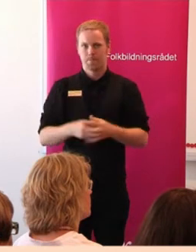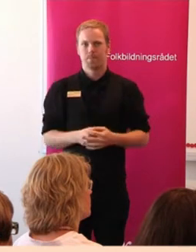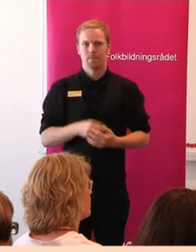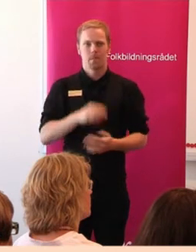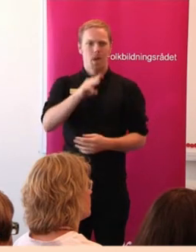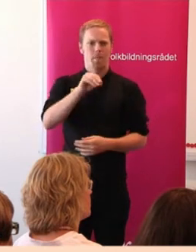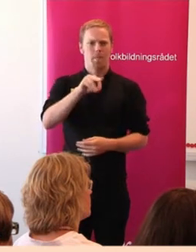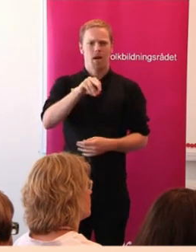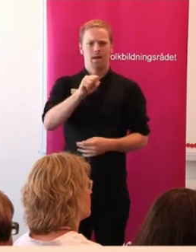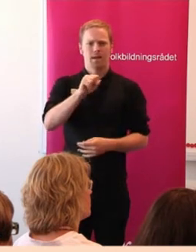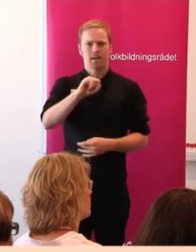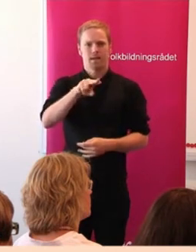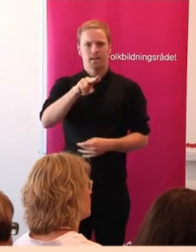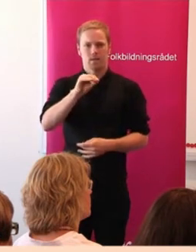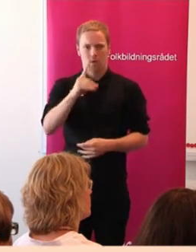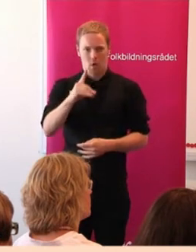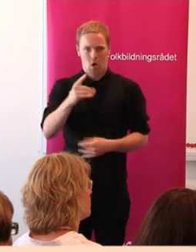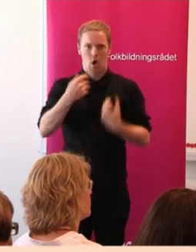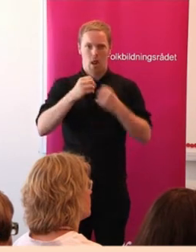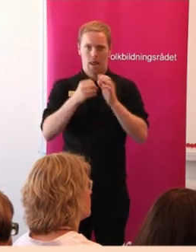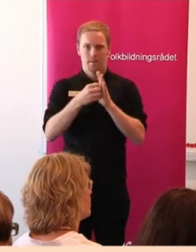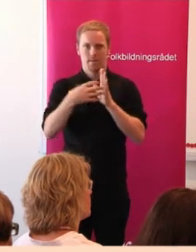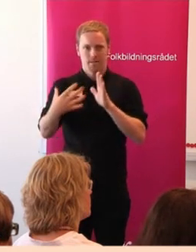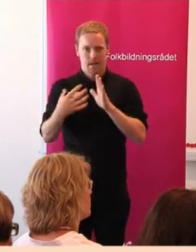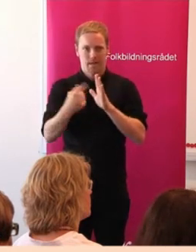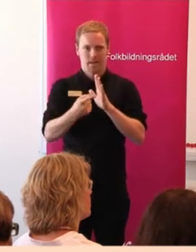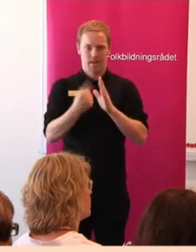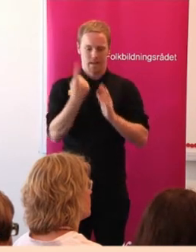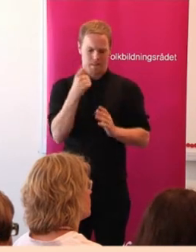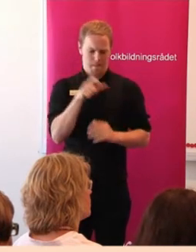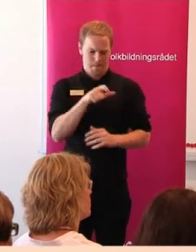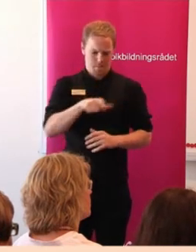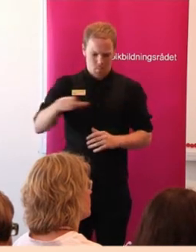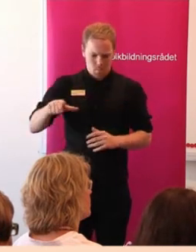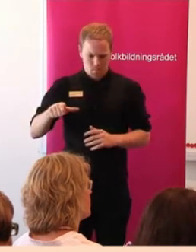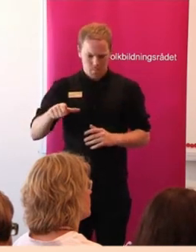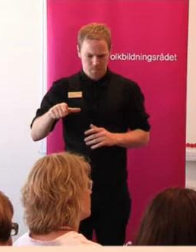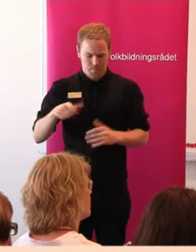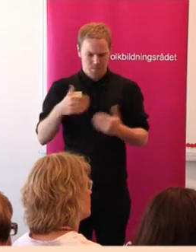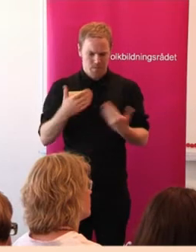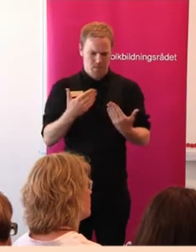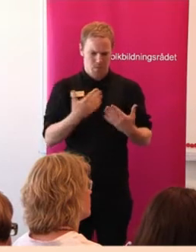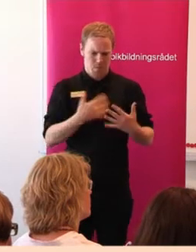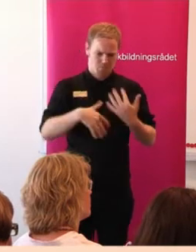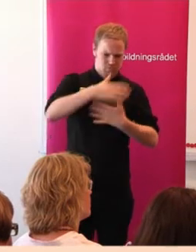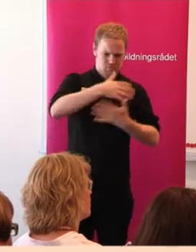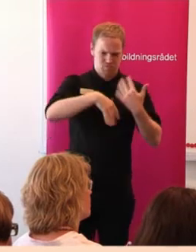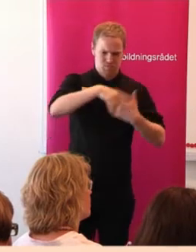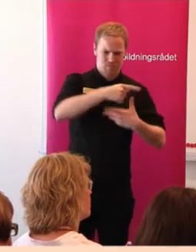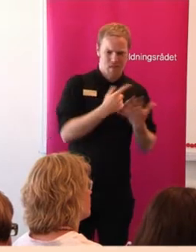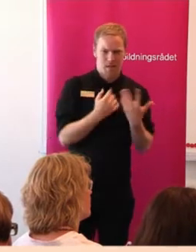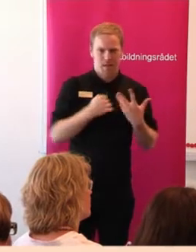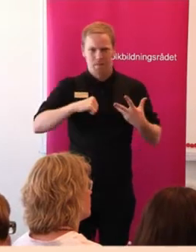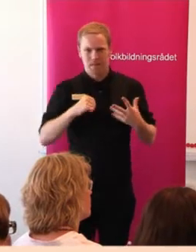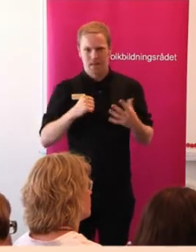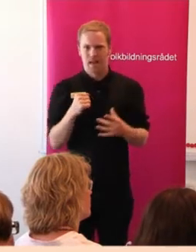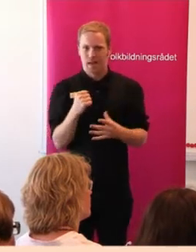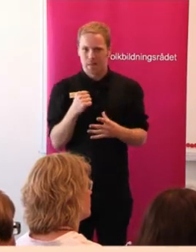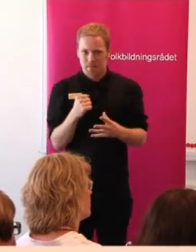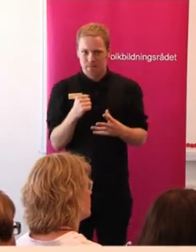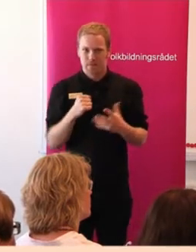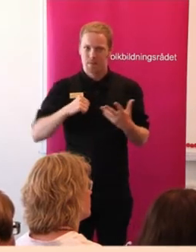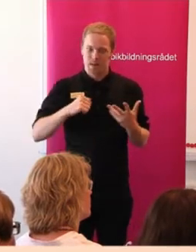som är föremål för rekrytering av kriminella nätverk. Alltså den kostnaden för samhället